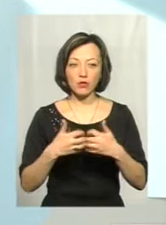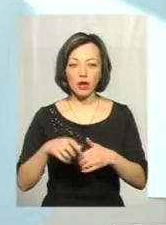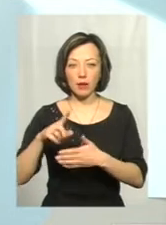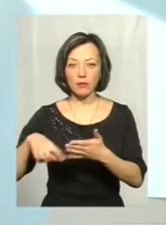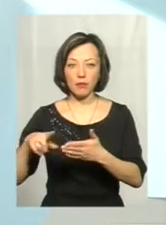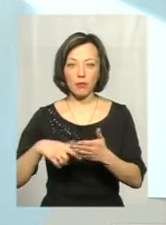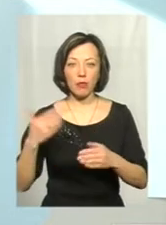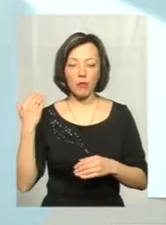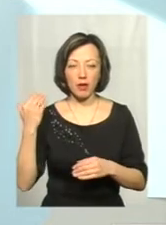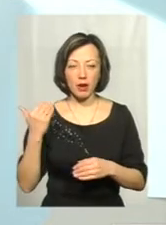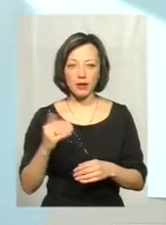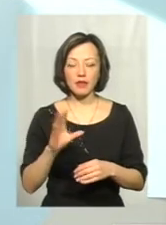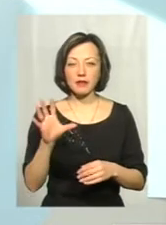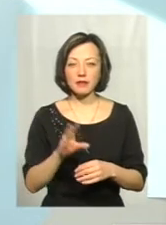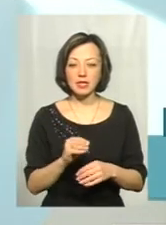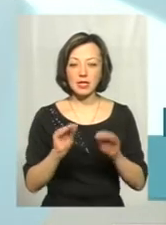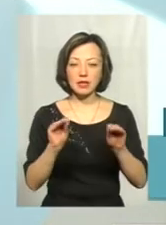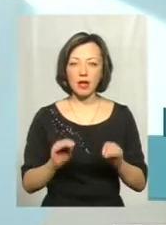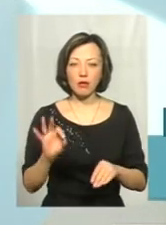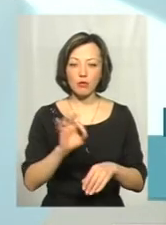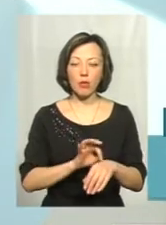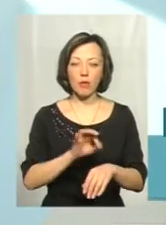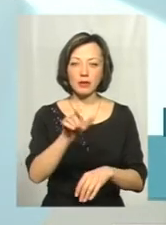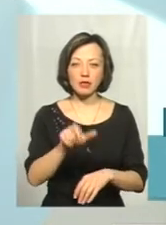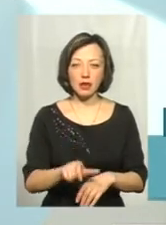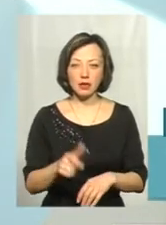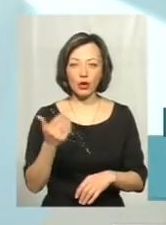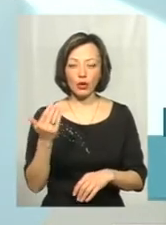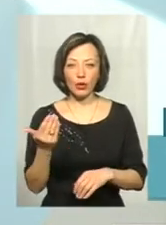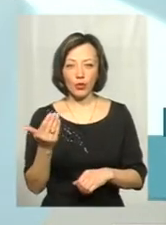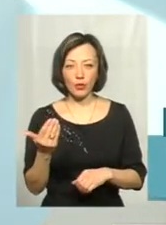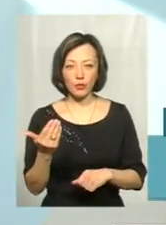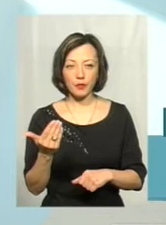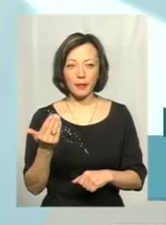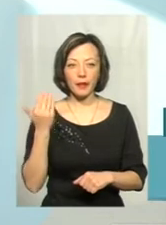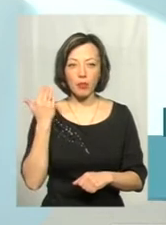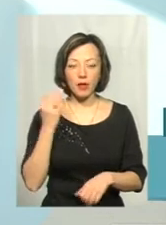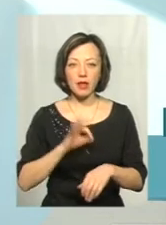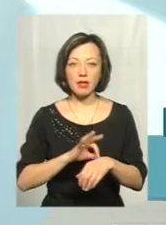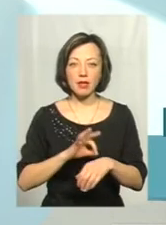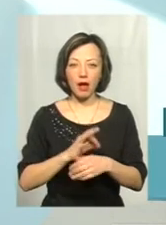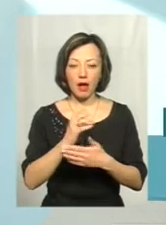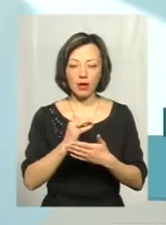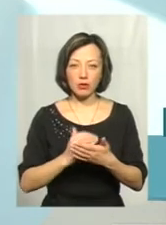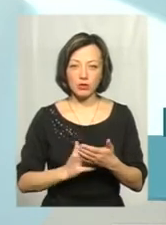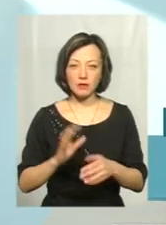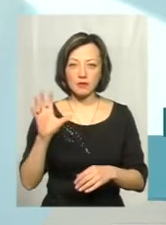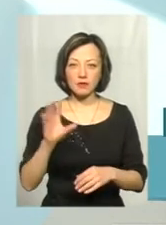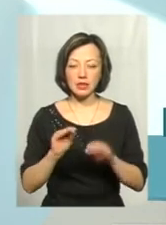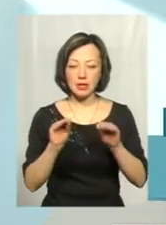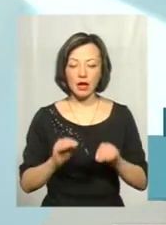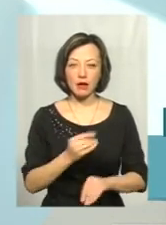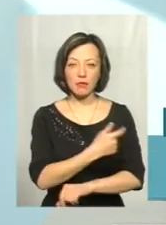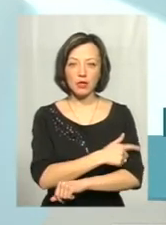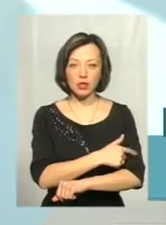анулюється попередня декларація. Тобто і всі тепер дані про пацієнта, його попередні діагнози, його всі дані медичні,